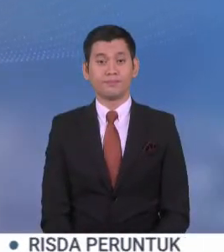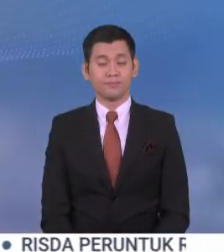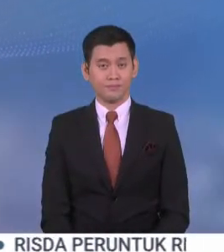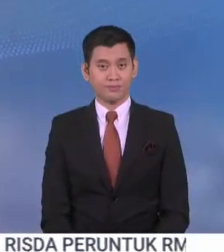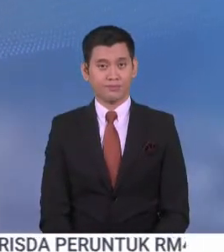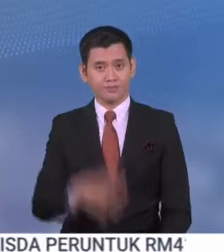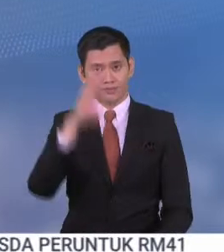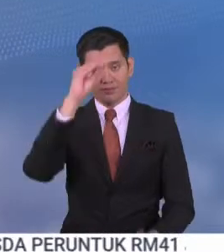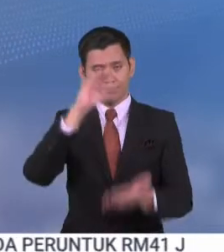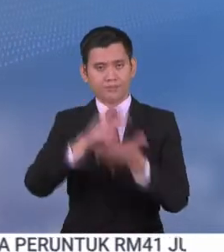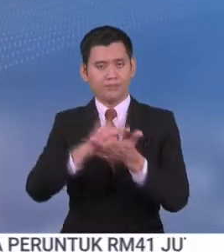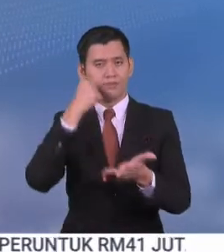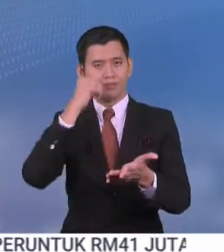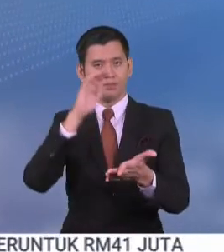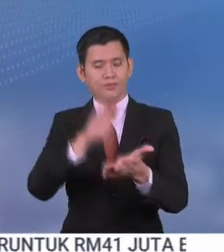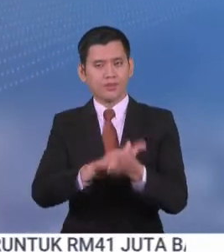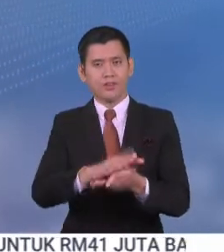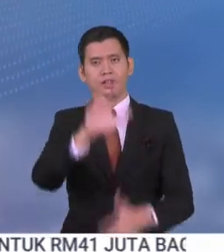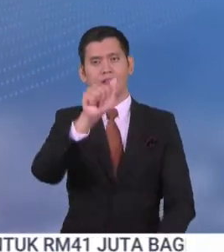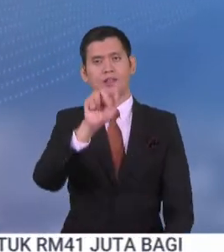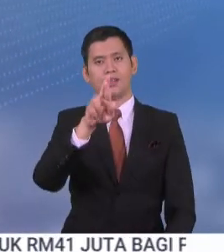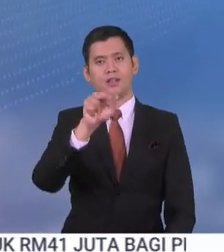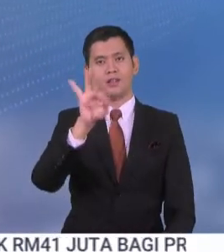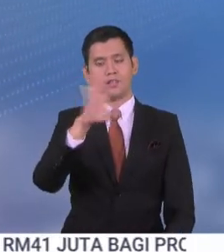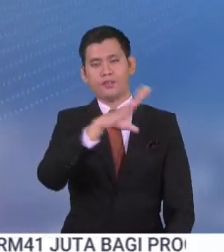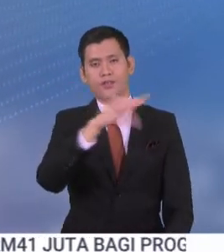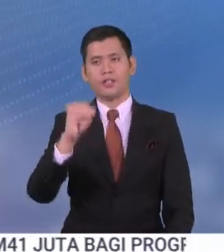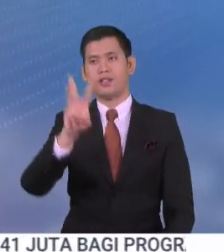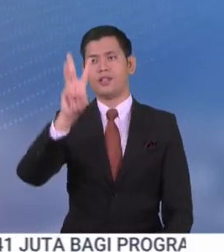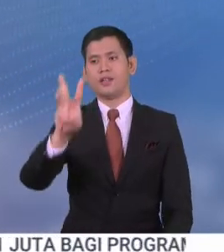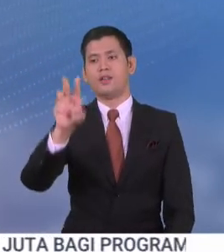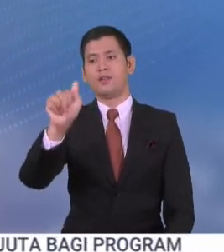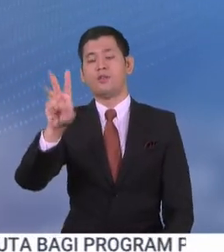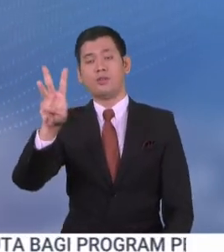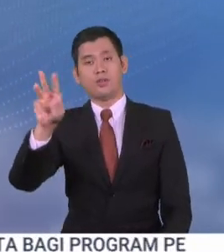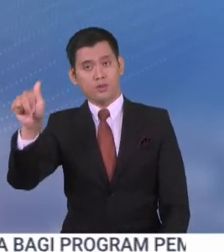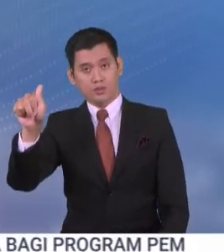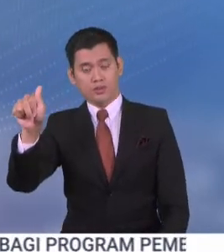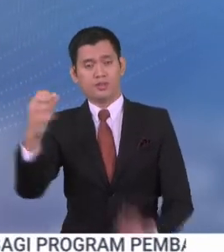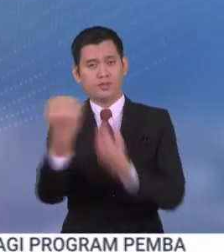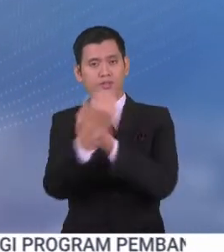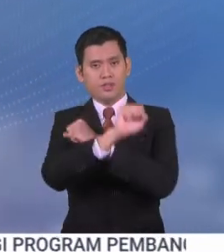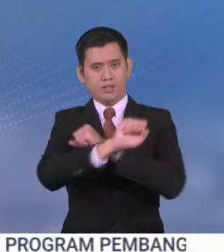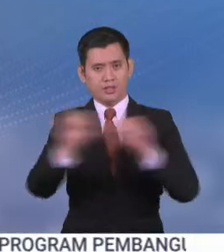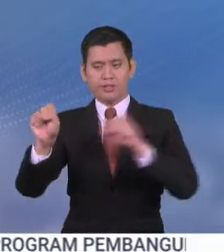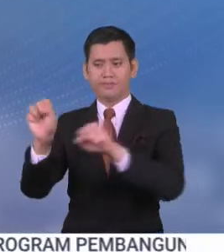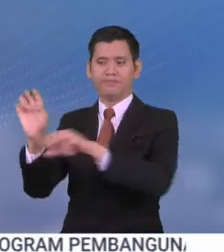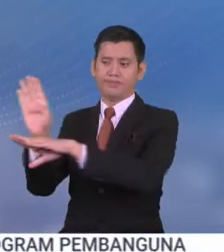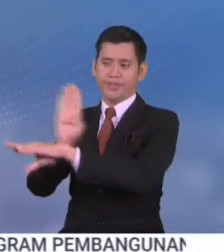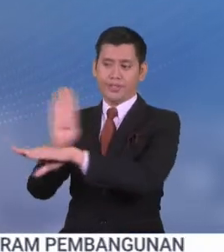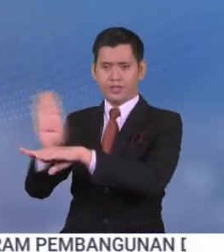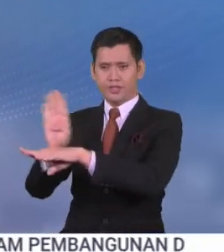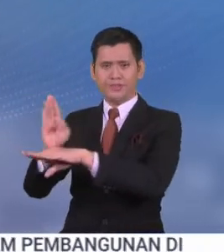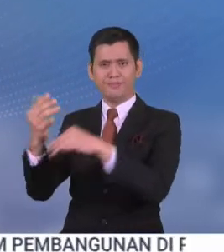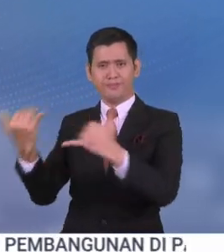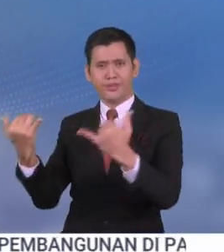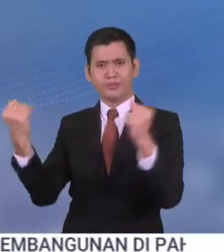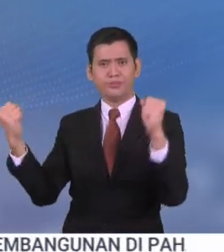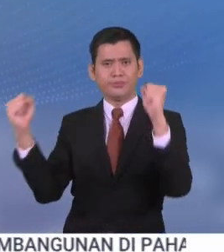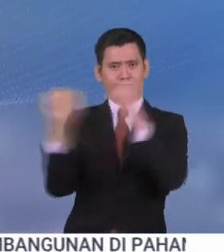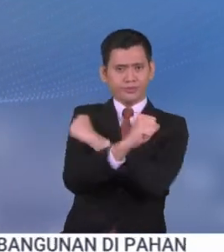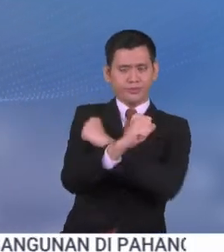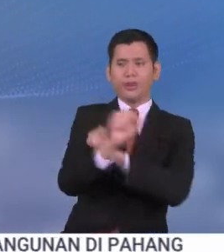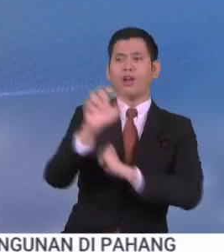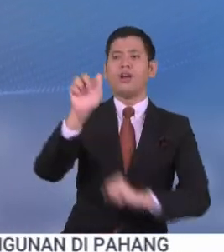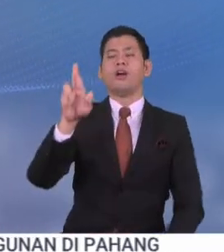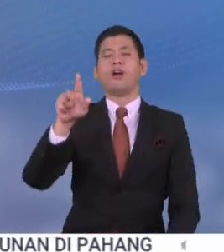Pasangan usahawan selebriti Ariel Zafril dan Wawa Zainal sentiasa bersedia menghadapi dunia perniagaan yang semakin mencabar. Jelas